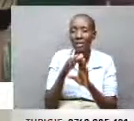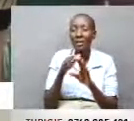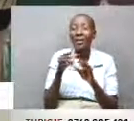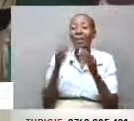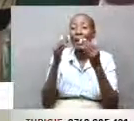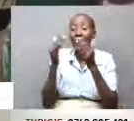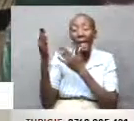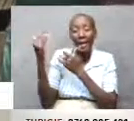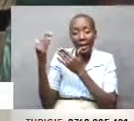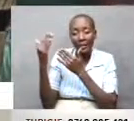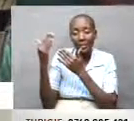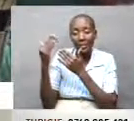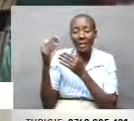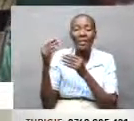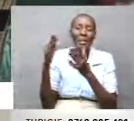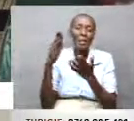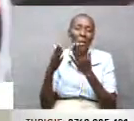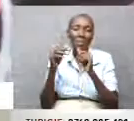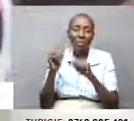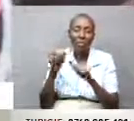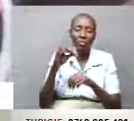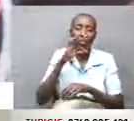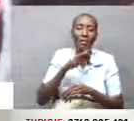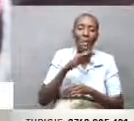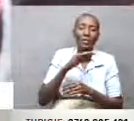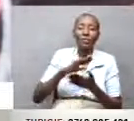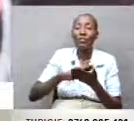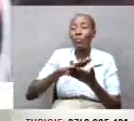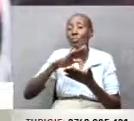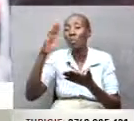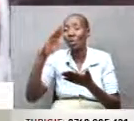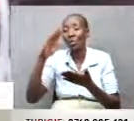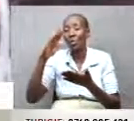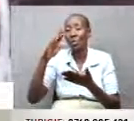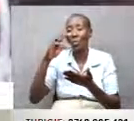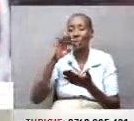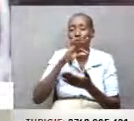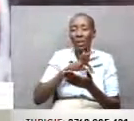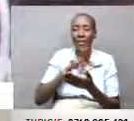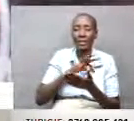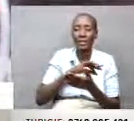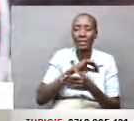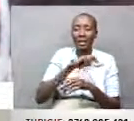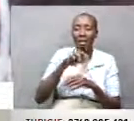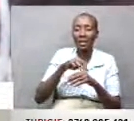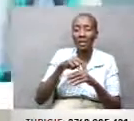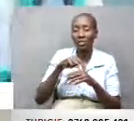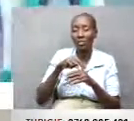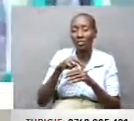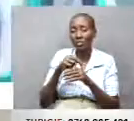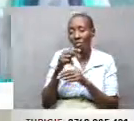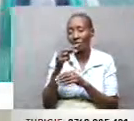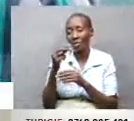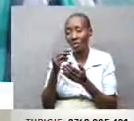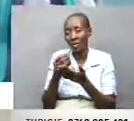idadi yao kuwezesha kupata keki kubwa kutoka kwa hazina kitaifa. David Kapoloman ni mwakilishi wadi wa Saboti. Bwesi